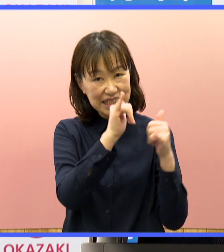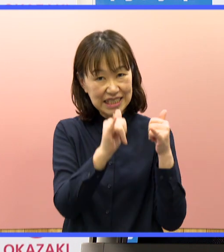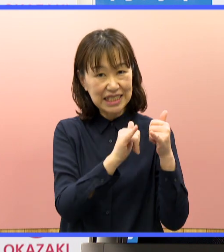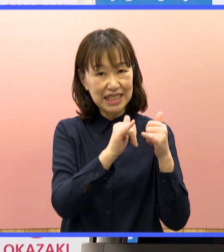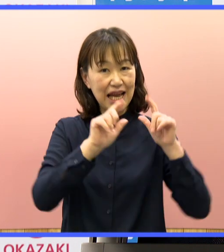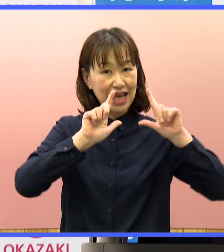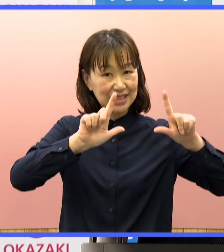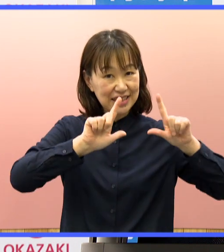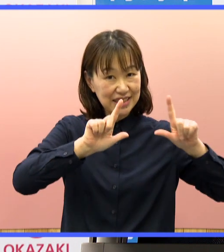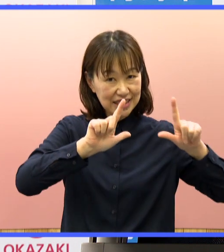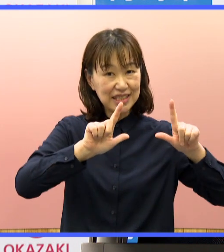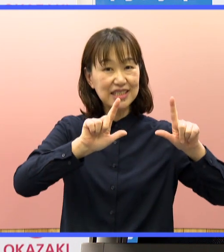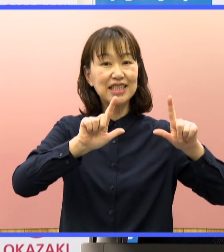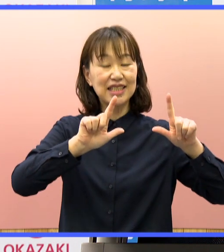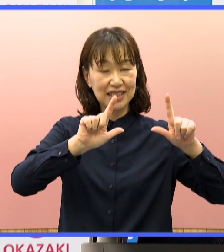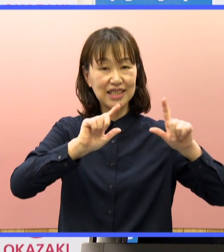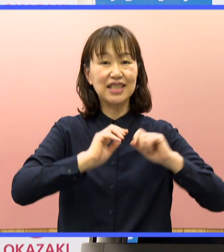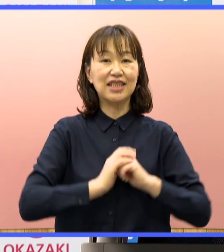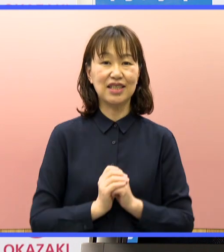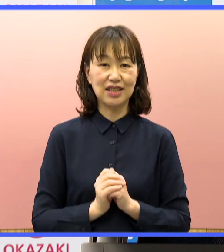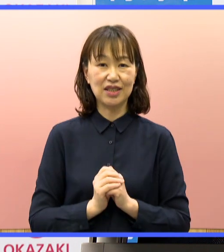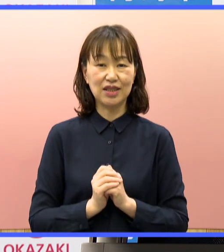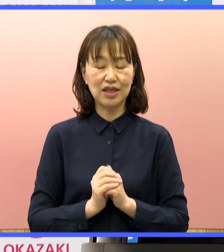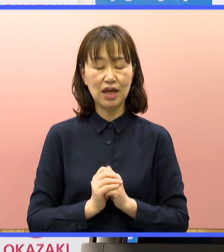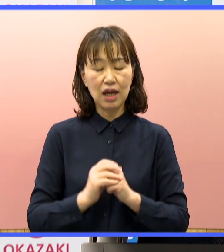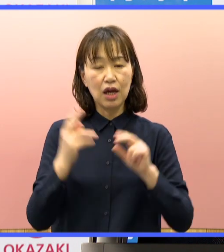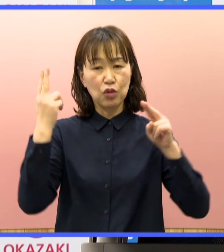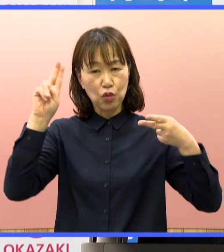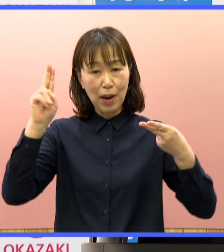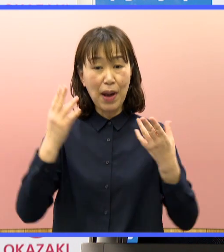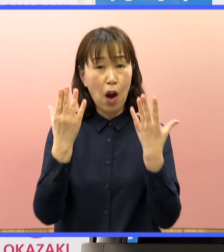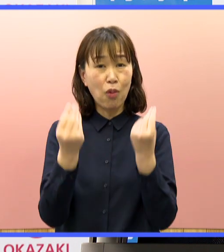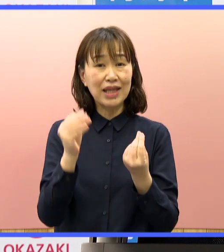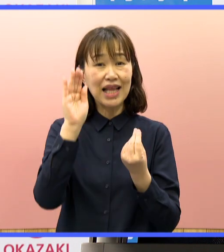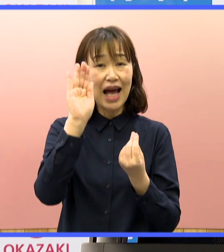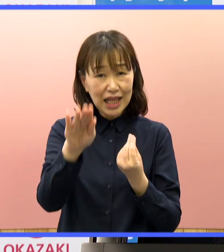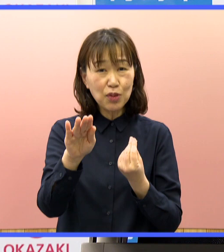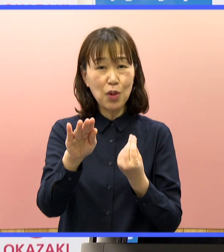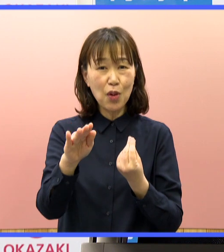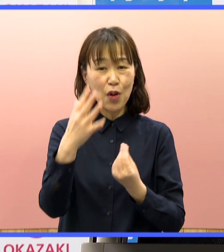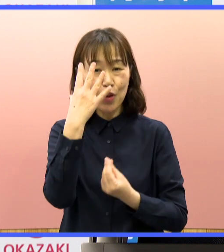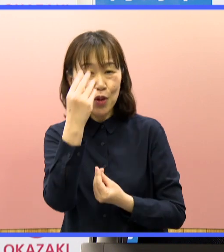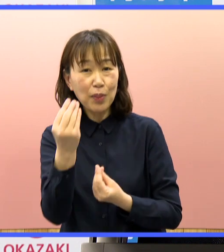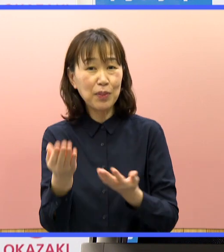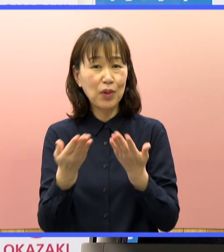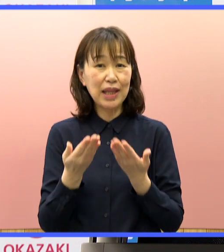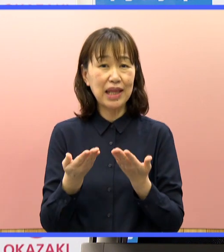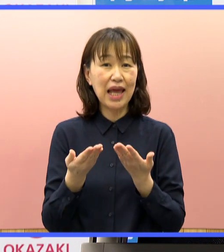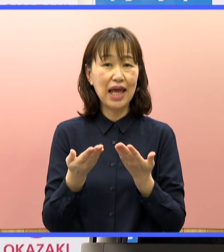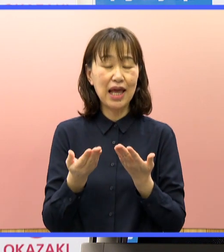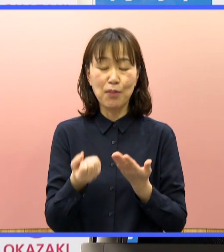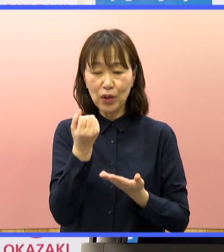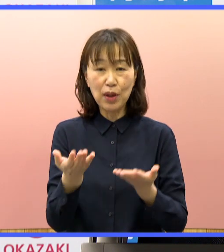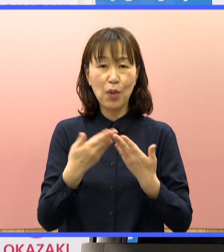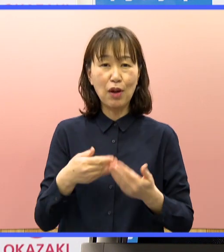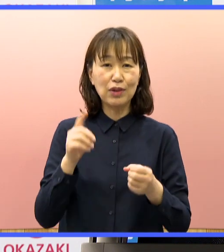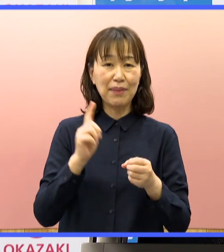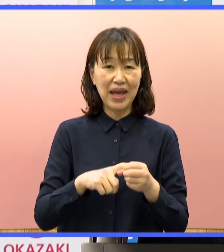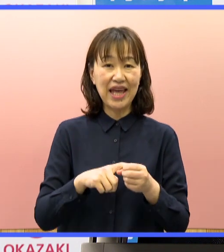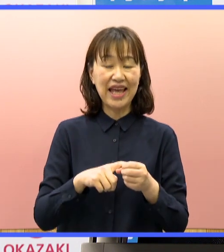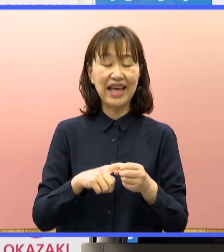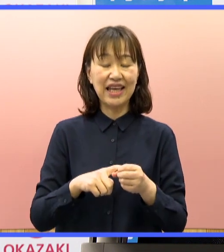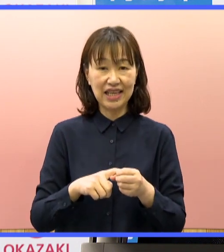市のファンを増やすこと、大河ドラマ終了後も本市に興味を持ち続けていただけること、これらを進めていくために、この